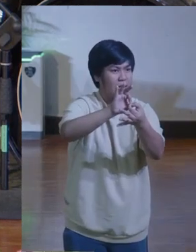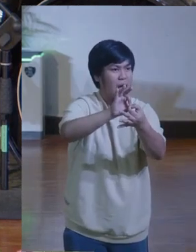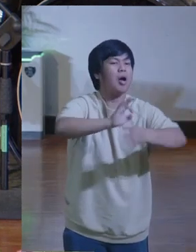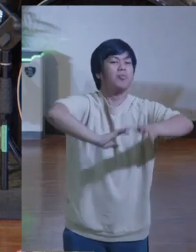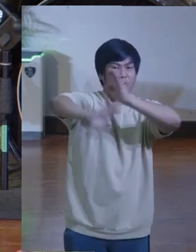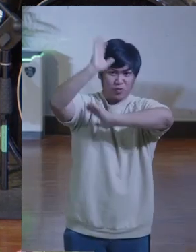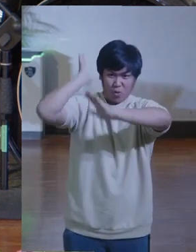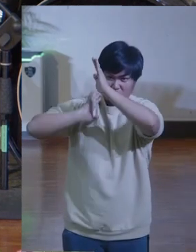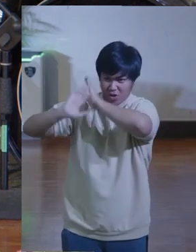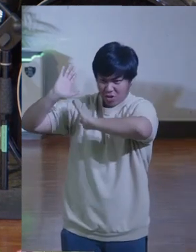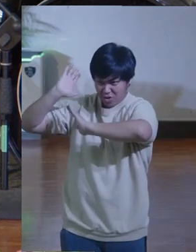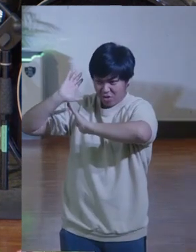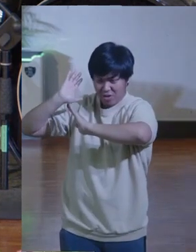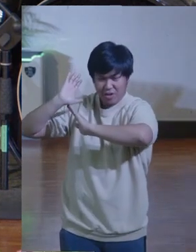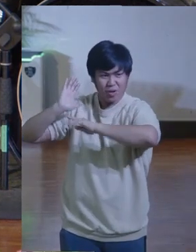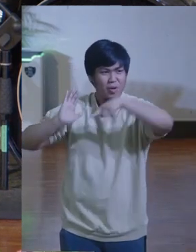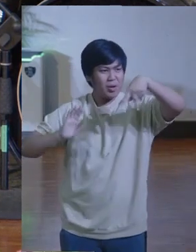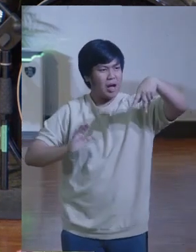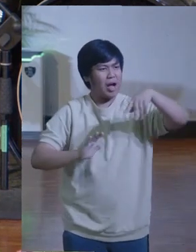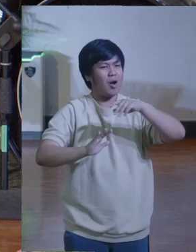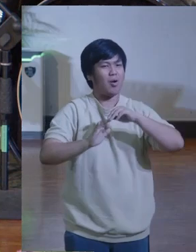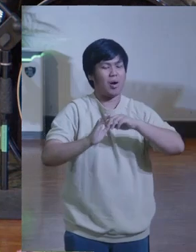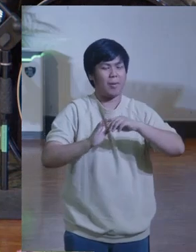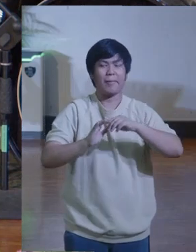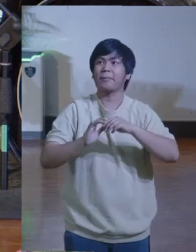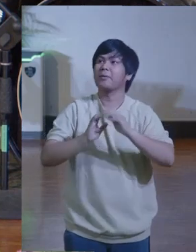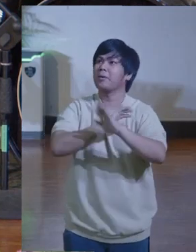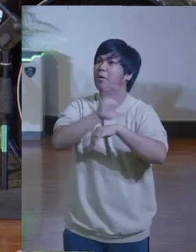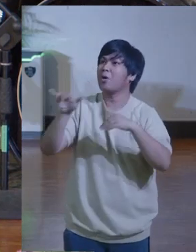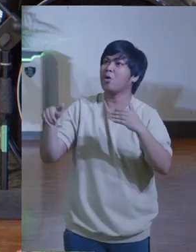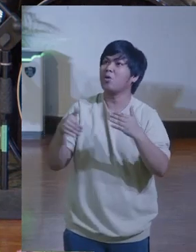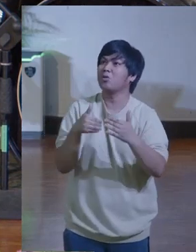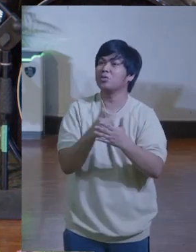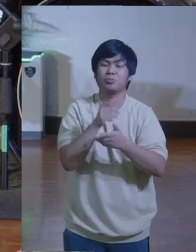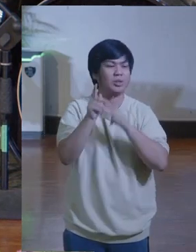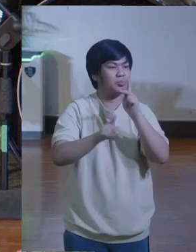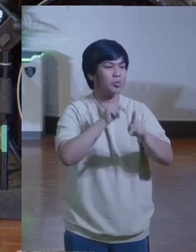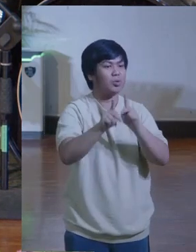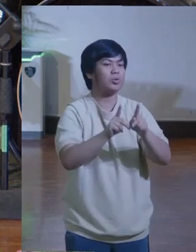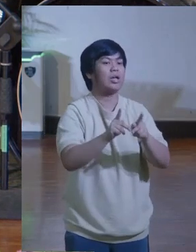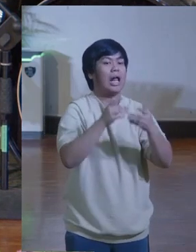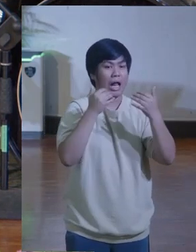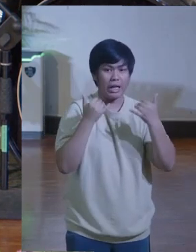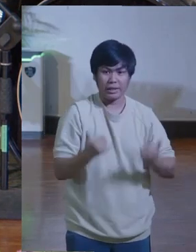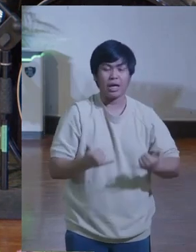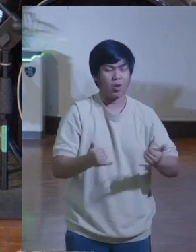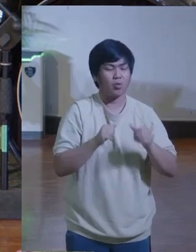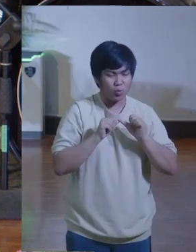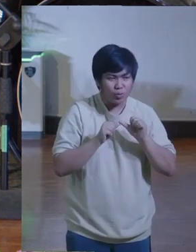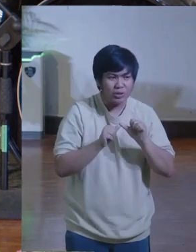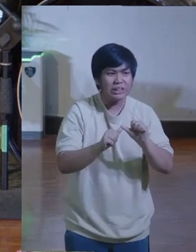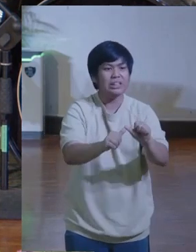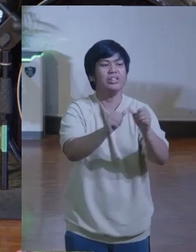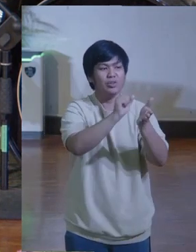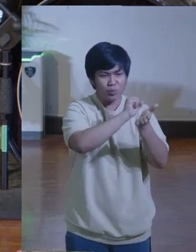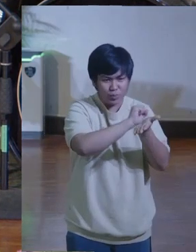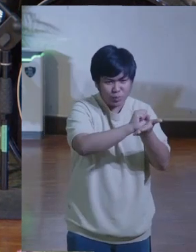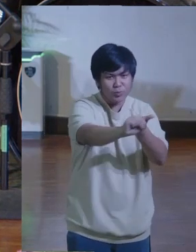past tense, for all time those who are being sanctified. Present perfect